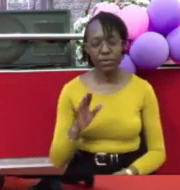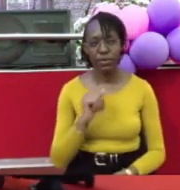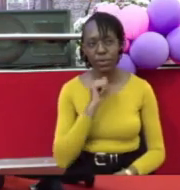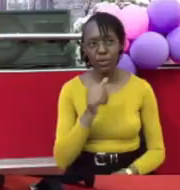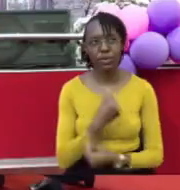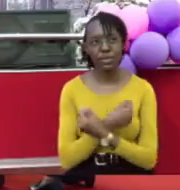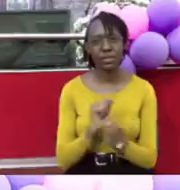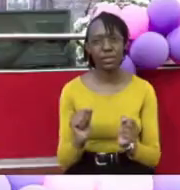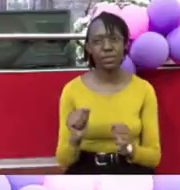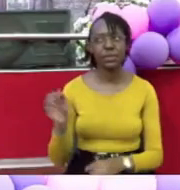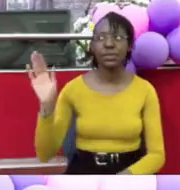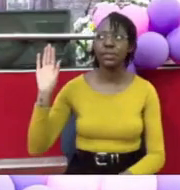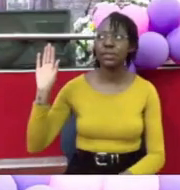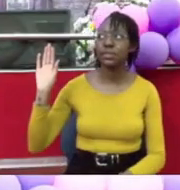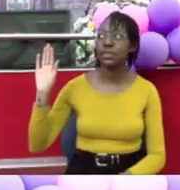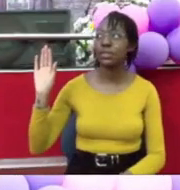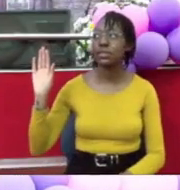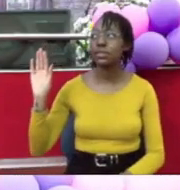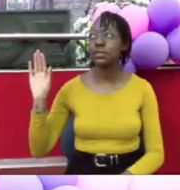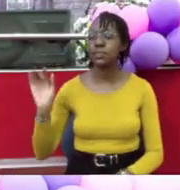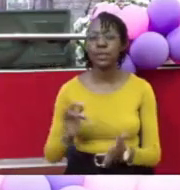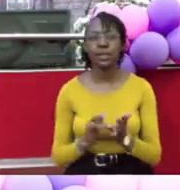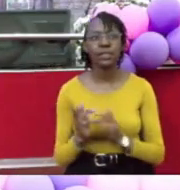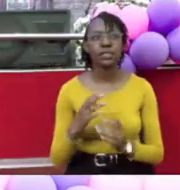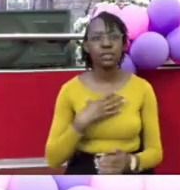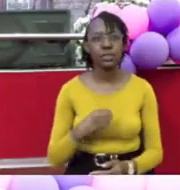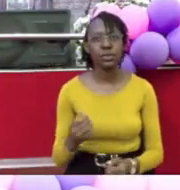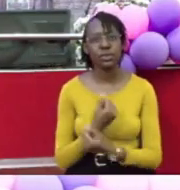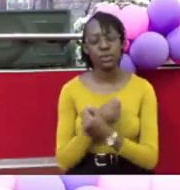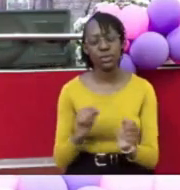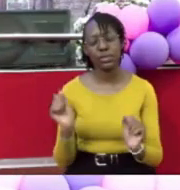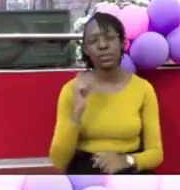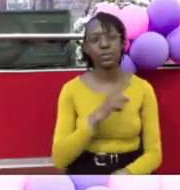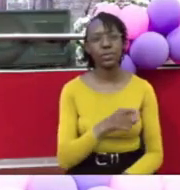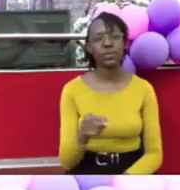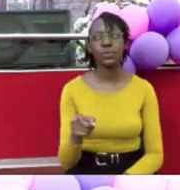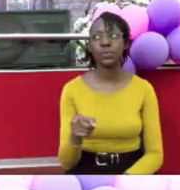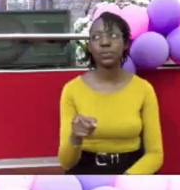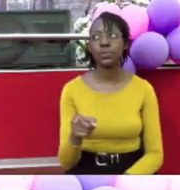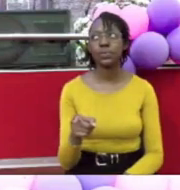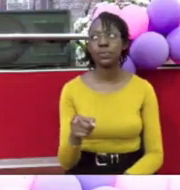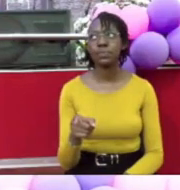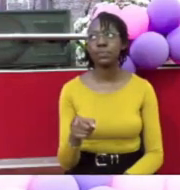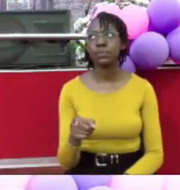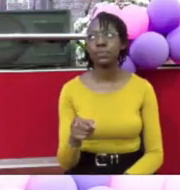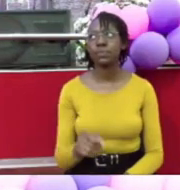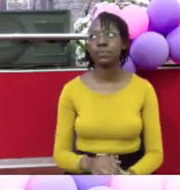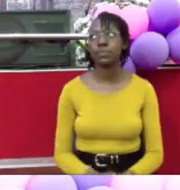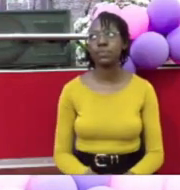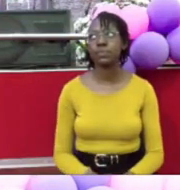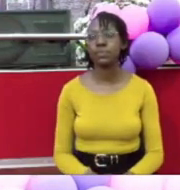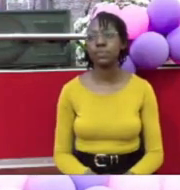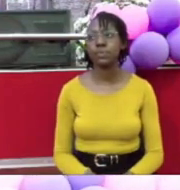hand. Hebu inua tu mkono wako. Jesus wants to save you. Anataka kuokoa. Just lift your hand. Kama unataka kuokoka inua mkono